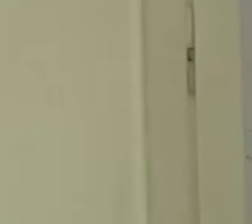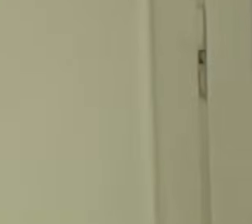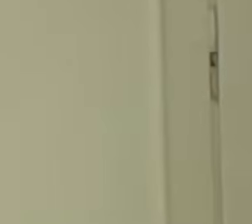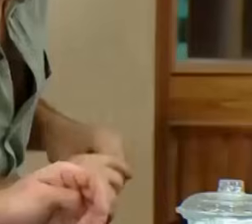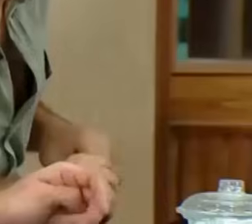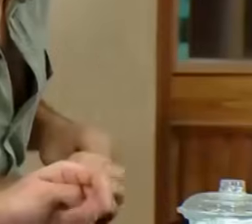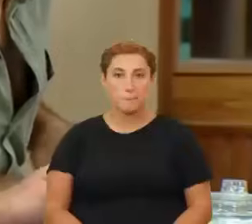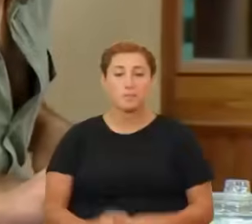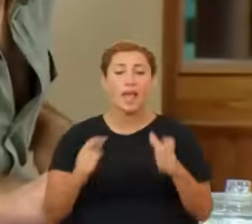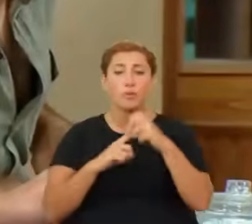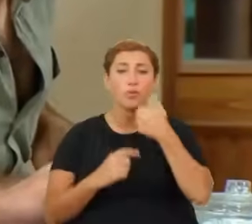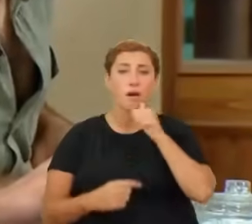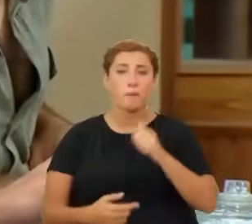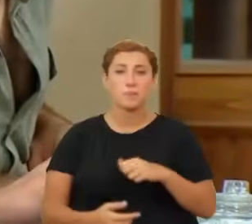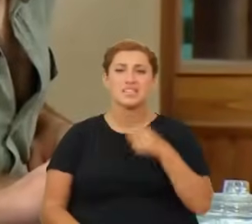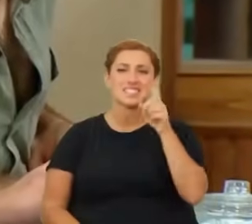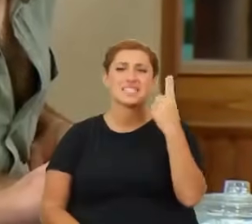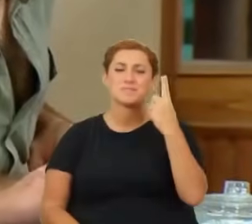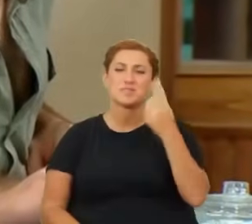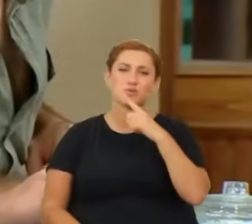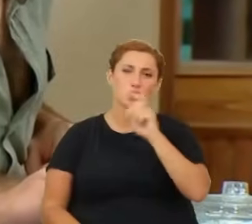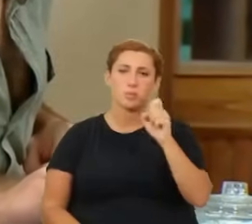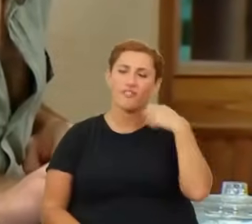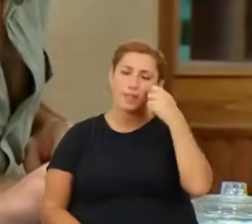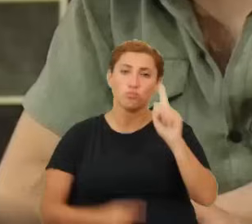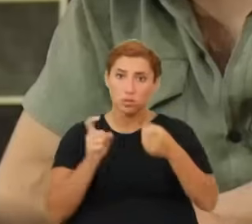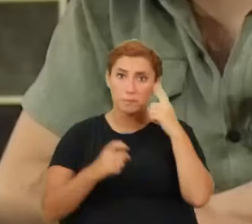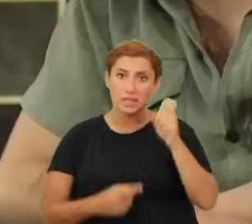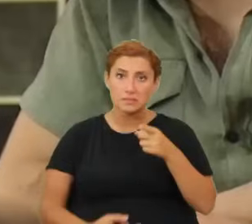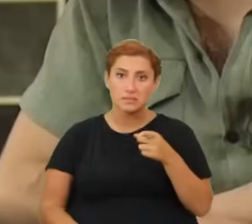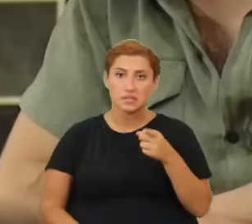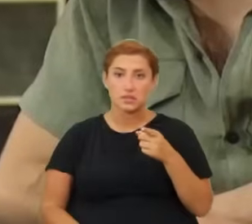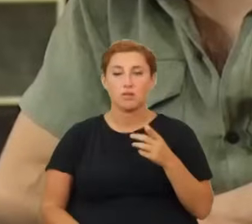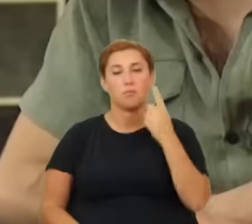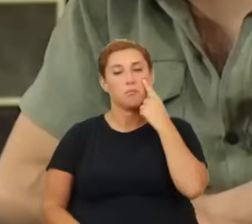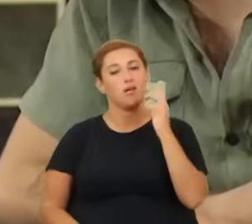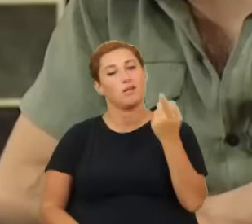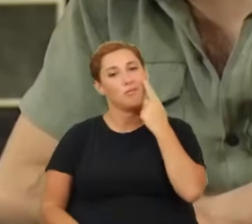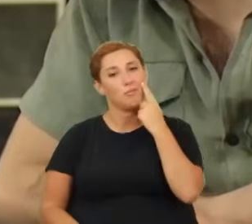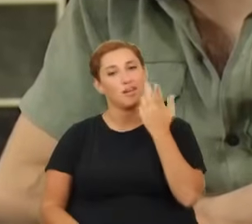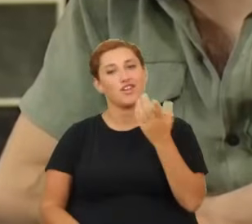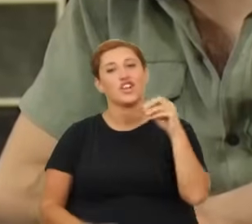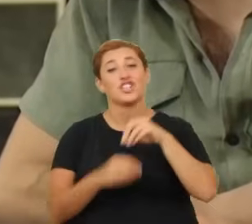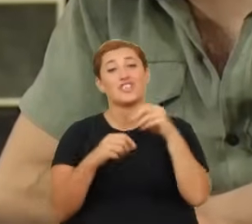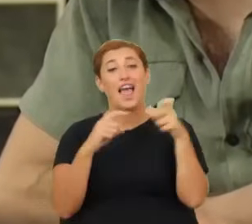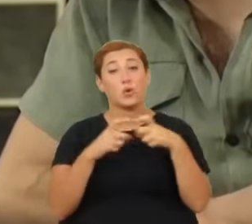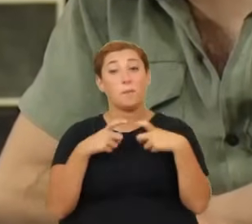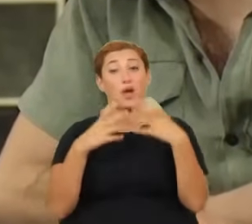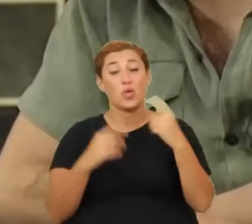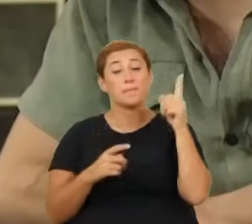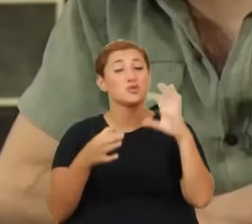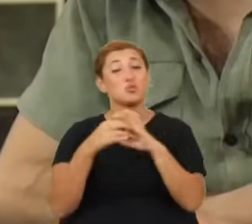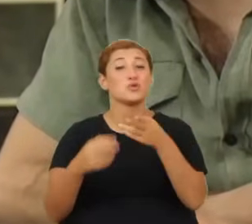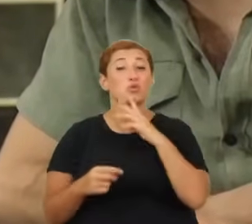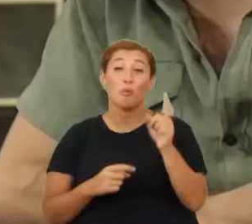Niyazi konuşmaları dikkat kesildi. Sana bir film soracağım abi, bulabilir misin ya? Bak ya, bak ya. İçinde Ergun Plak geçen bir